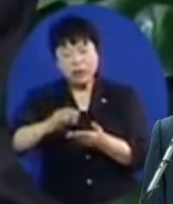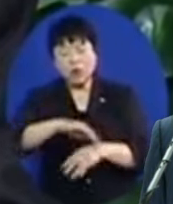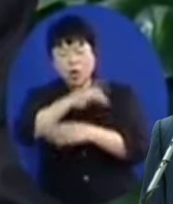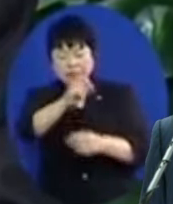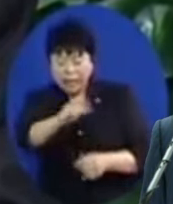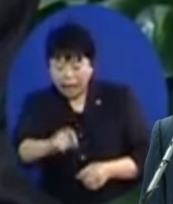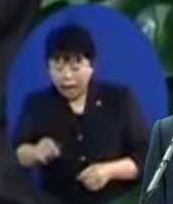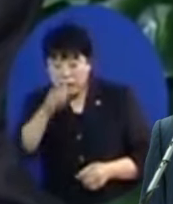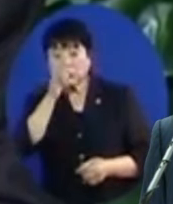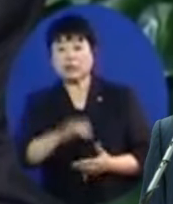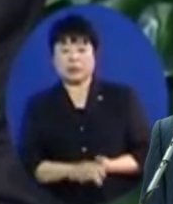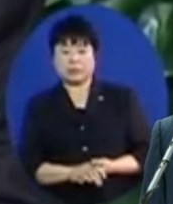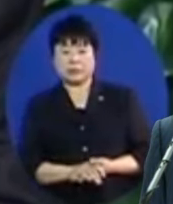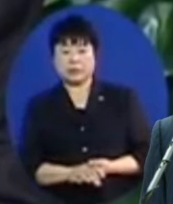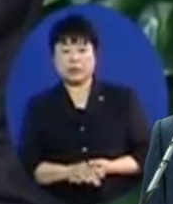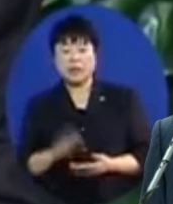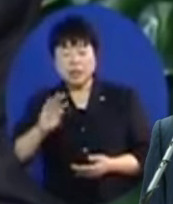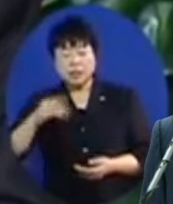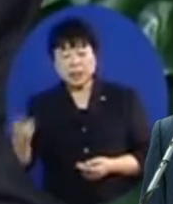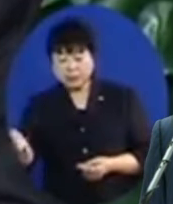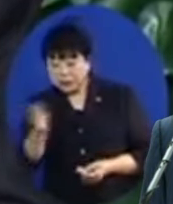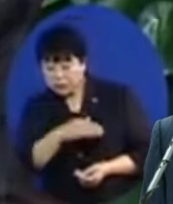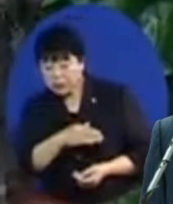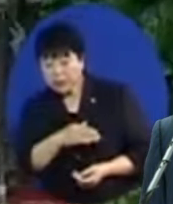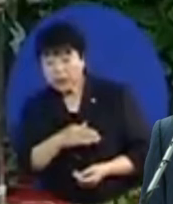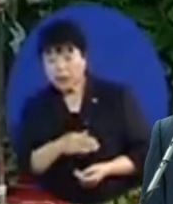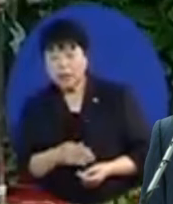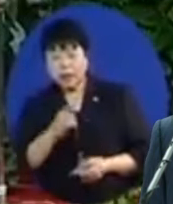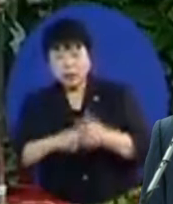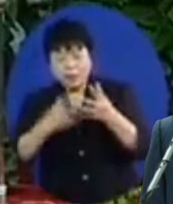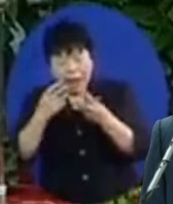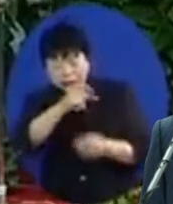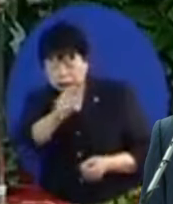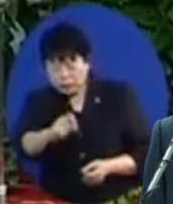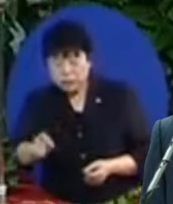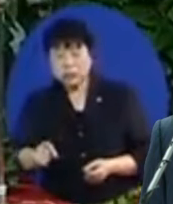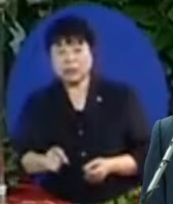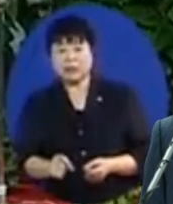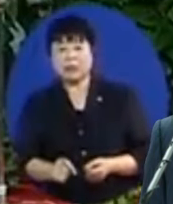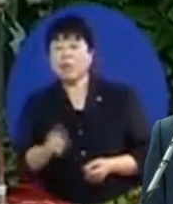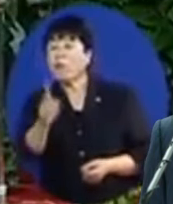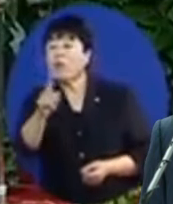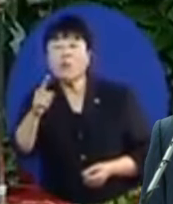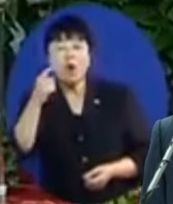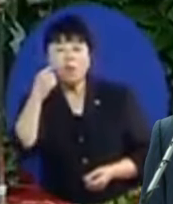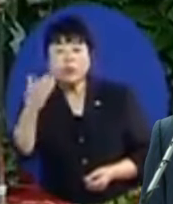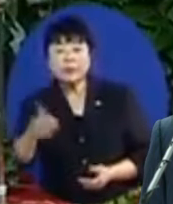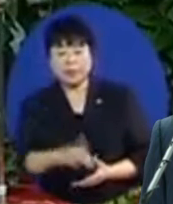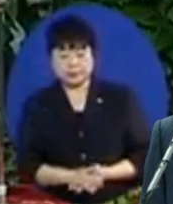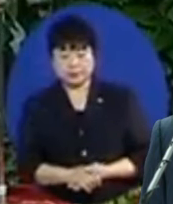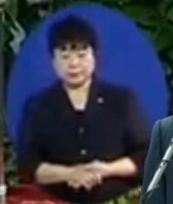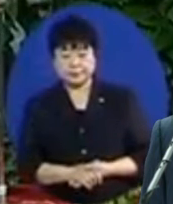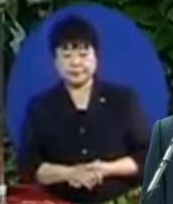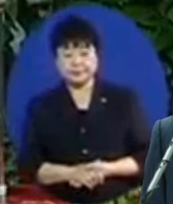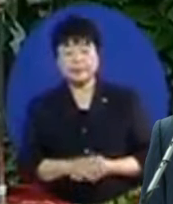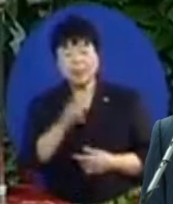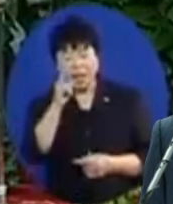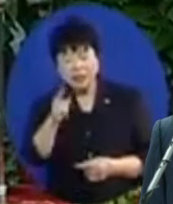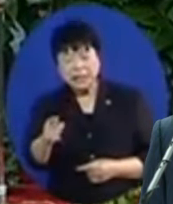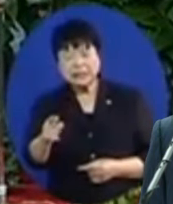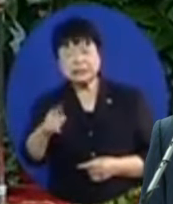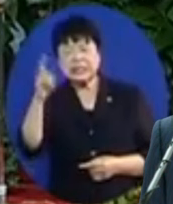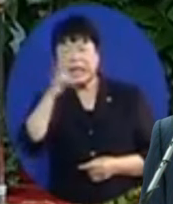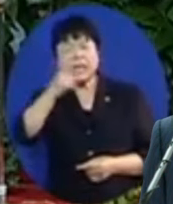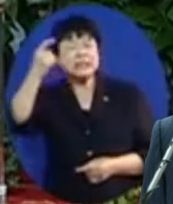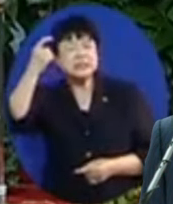여기에 기록되어 있습니다. 다음 장은 이보다 더 많은 글씨로 빽빽하게 들어차 있었습니다. 이번에도 천사가 설명을 해주는데 이것은 당신에게 있던